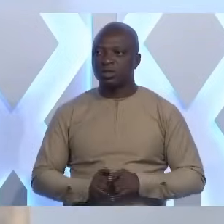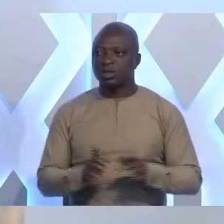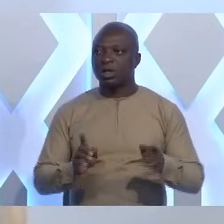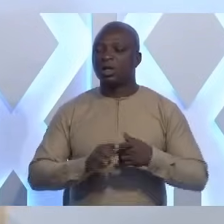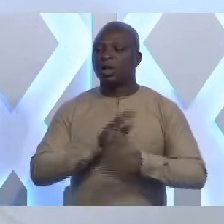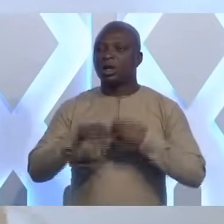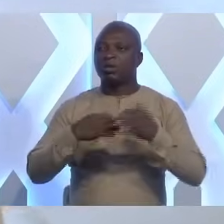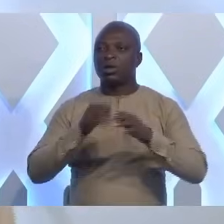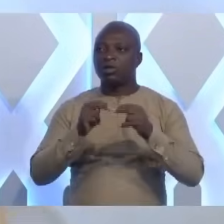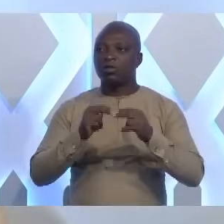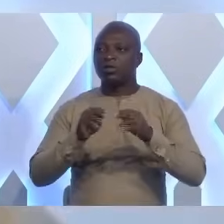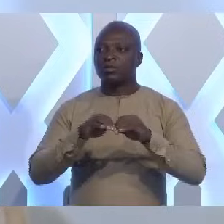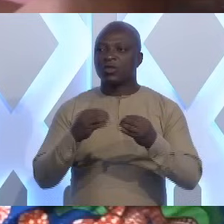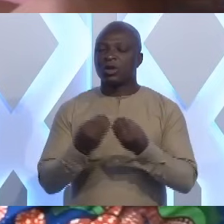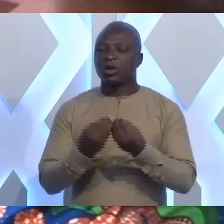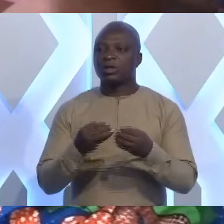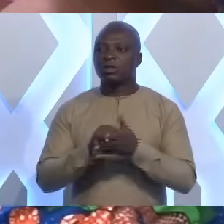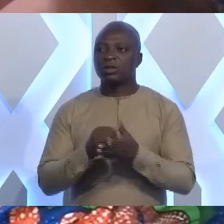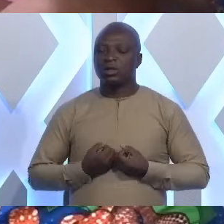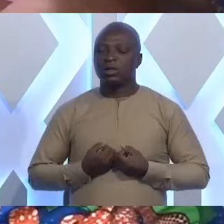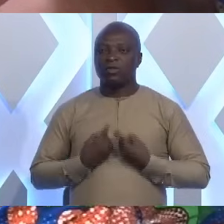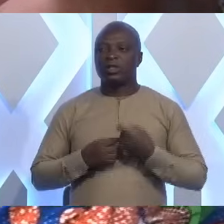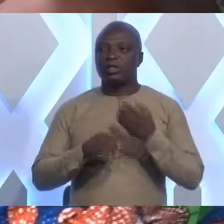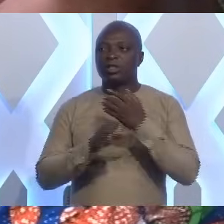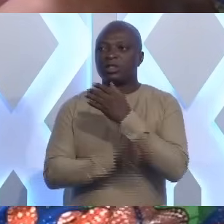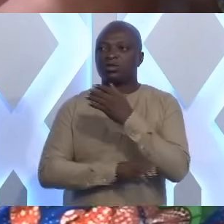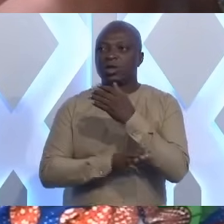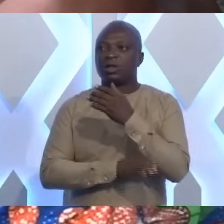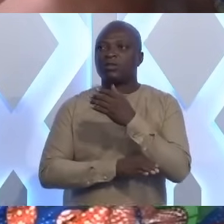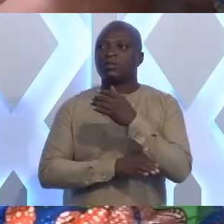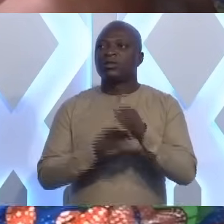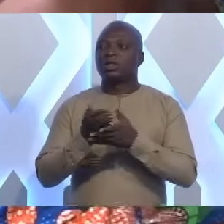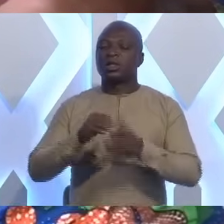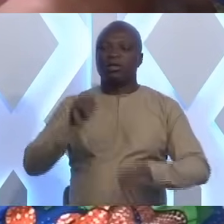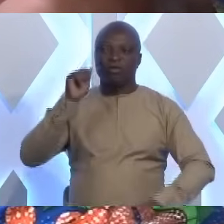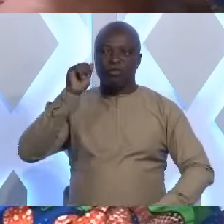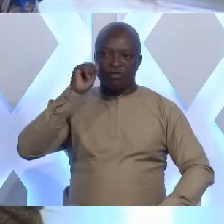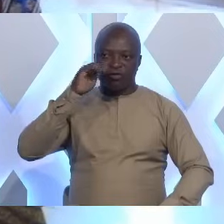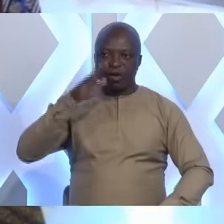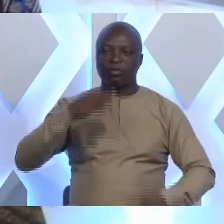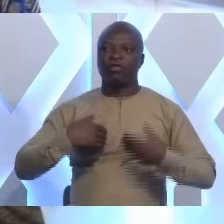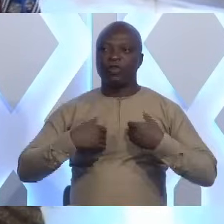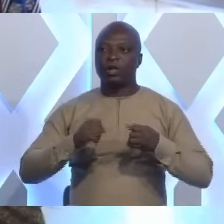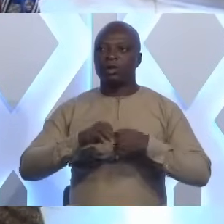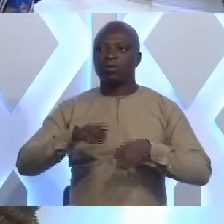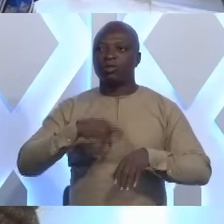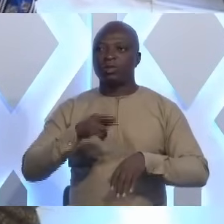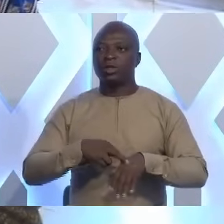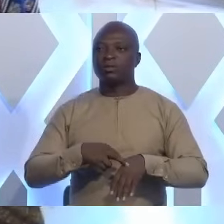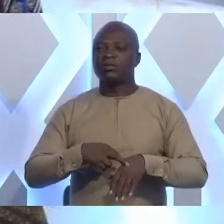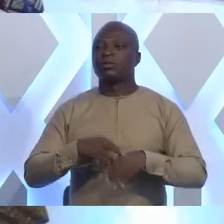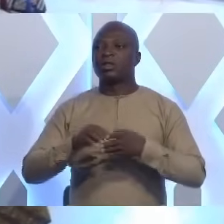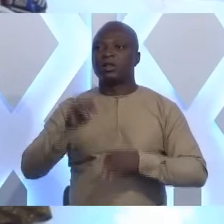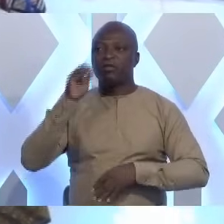niveaux. L'organe de veille citoyen de l'ONG, les Amazones de la République, n'est pas en reste. Ces